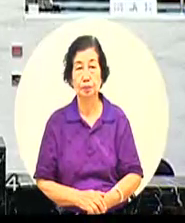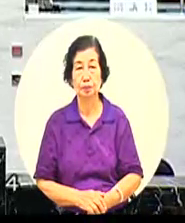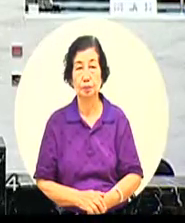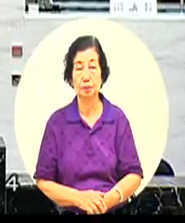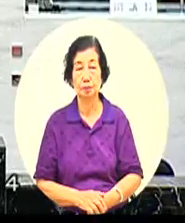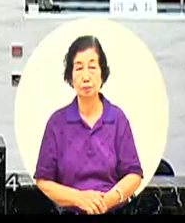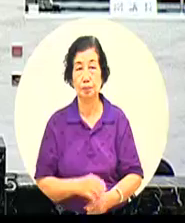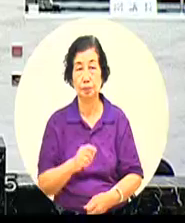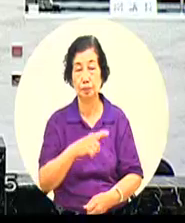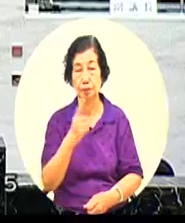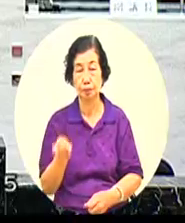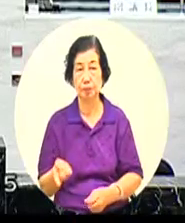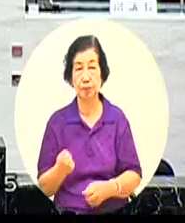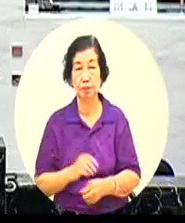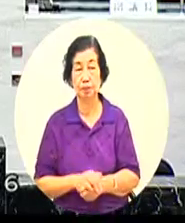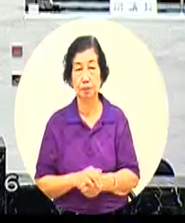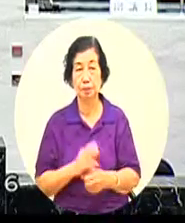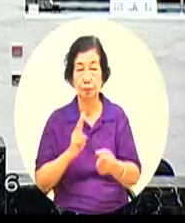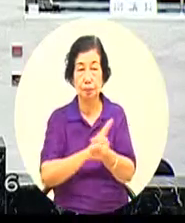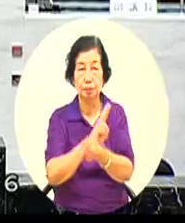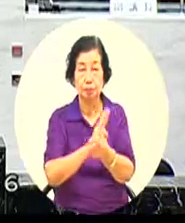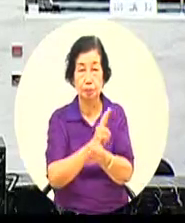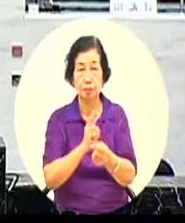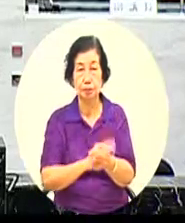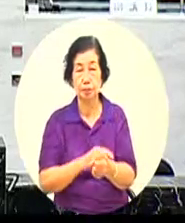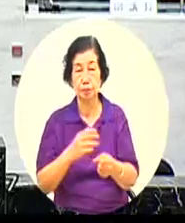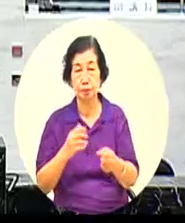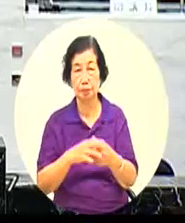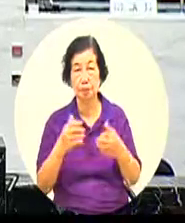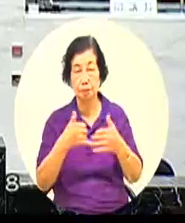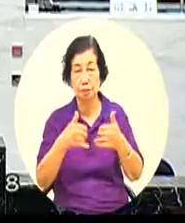接下来我们请林明杰议员质询。